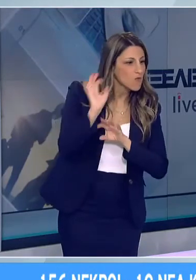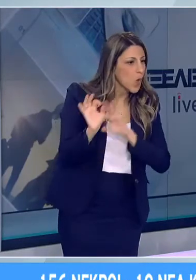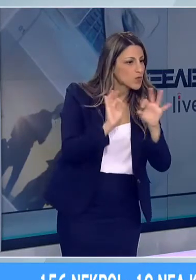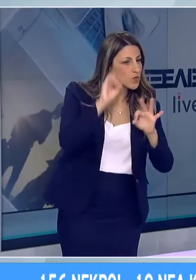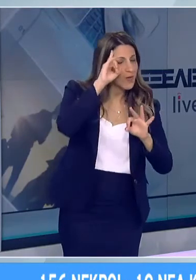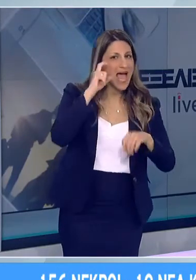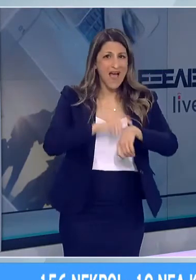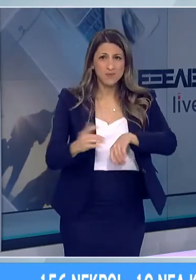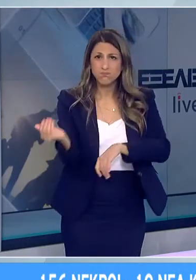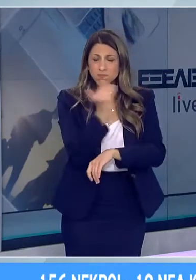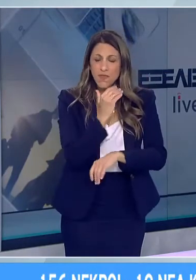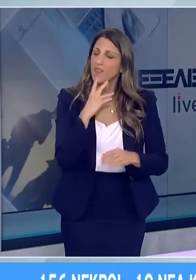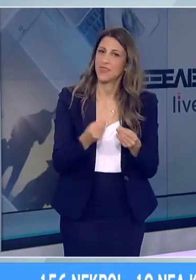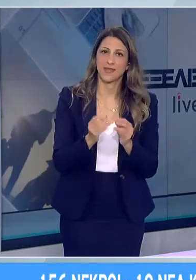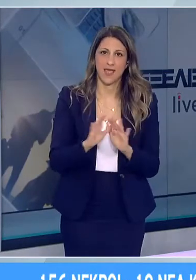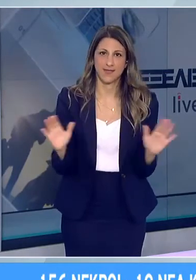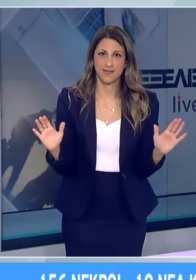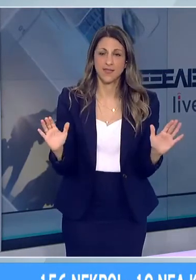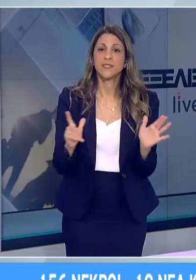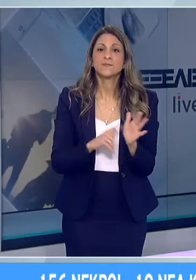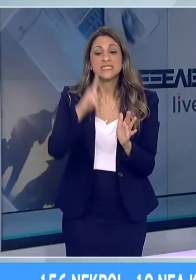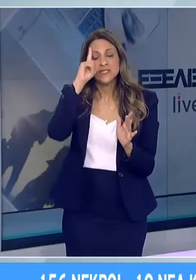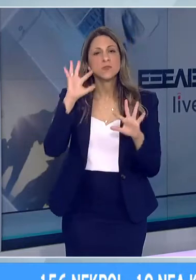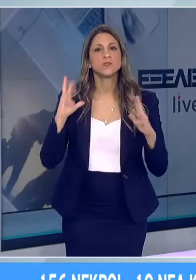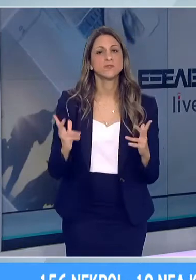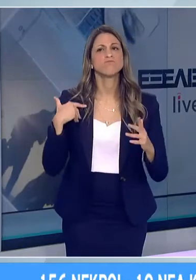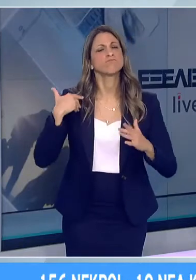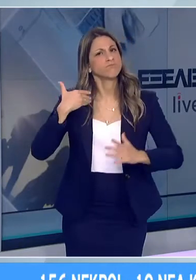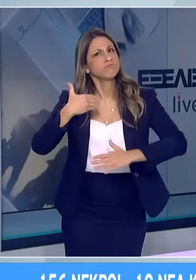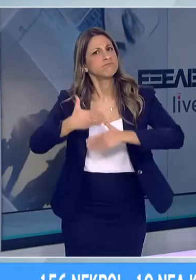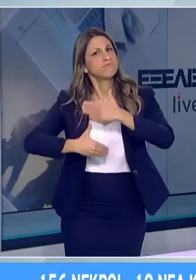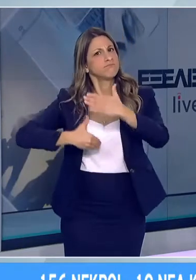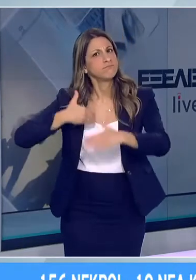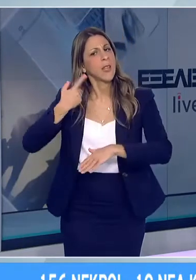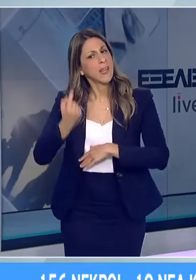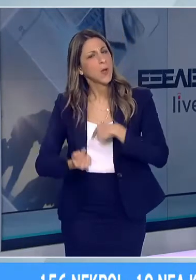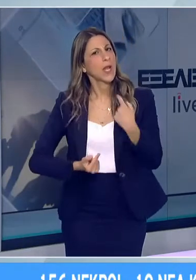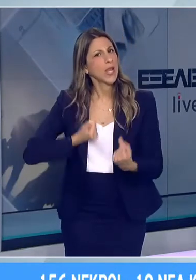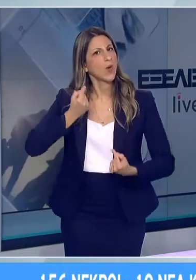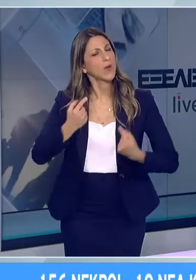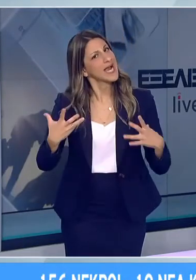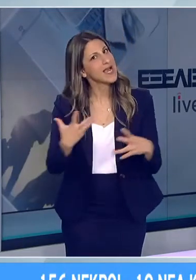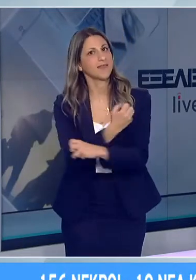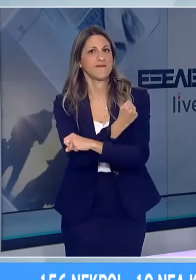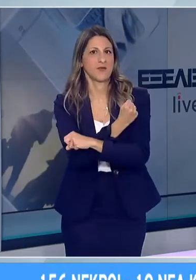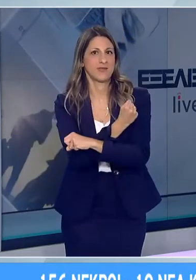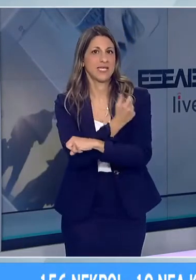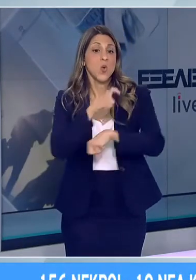όμως δεν είναι ώρα βιασύνης. Αυτό που είναι πολύ σημαντικό είναι ότι όλα θα γίνουν, αλλά θα γίνουν όπως πρέπει και την ώρα που